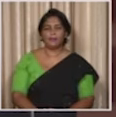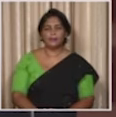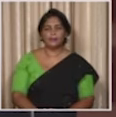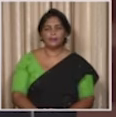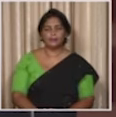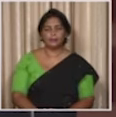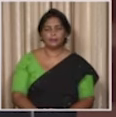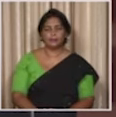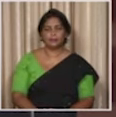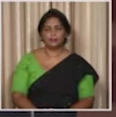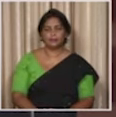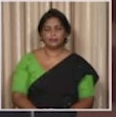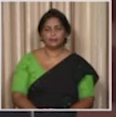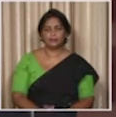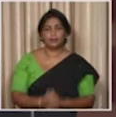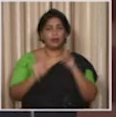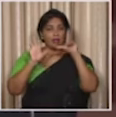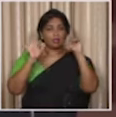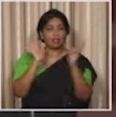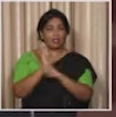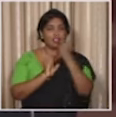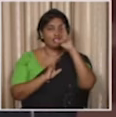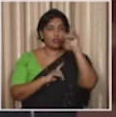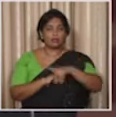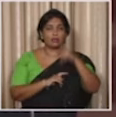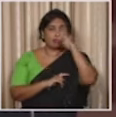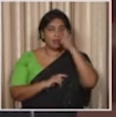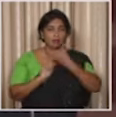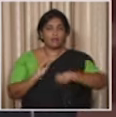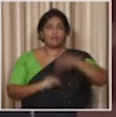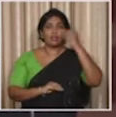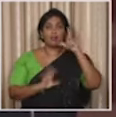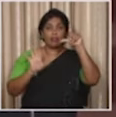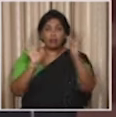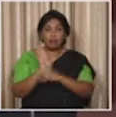නියෝජ්‍ය අධිපතිගේ පදිය 7,12,000කින් වැඩි කරලා තියෙනවා. ඒක හරිද?